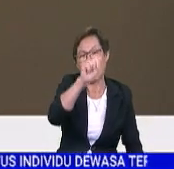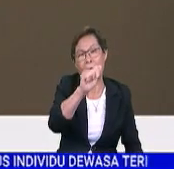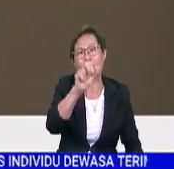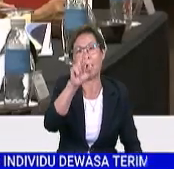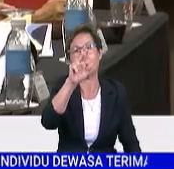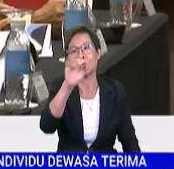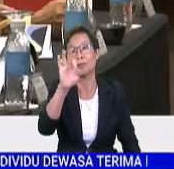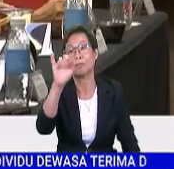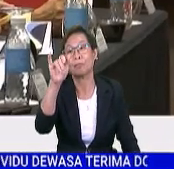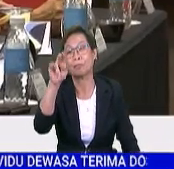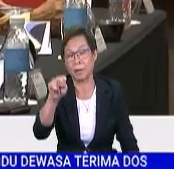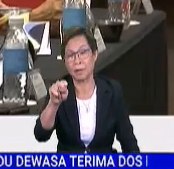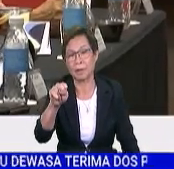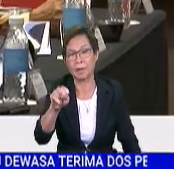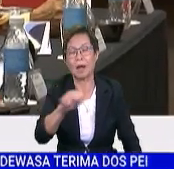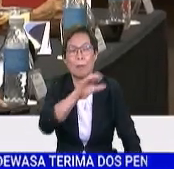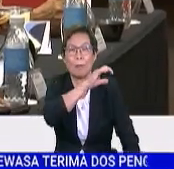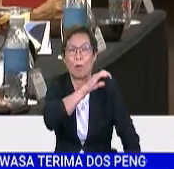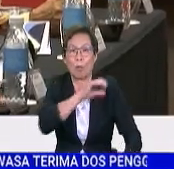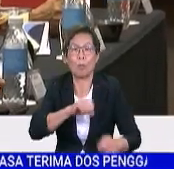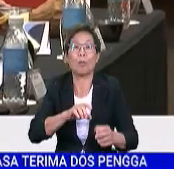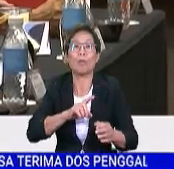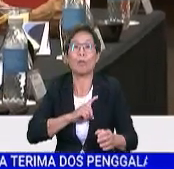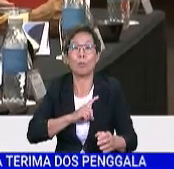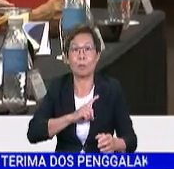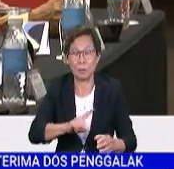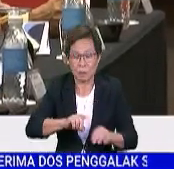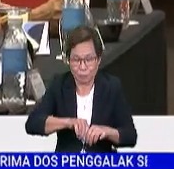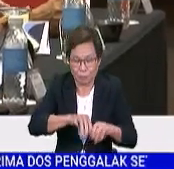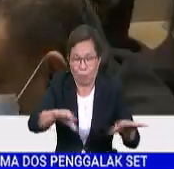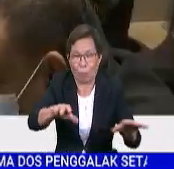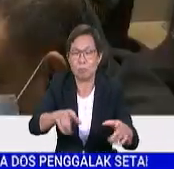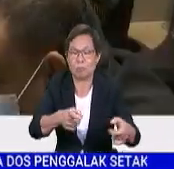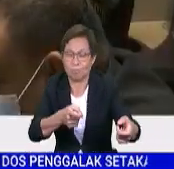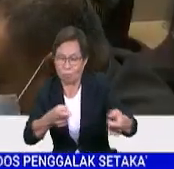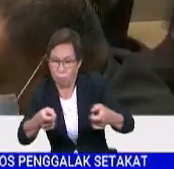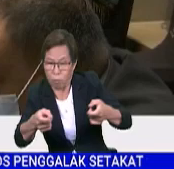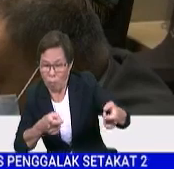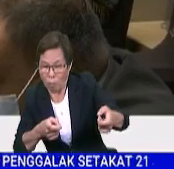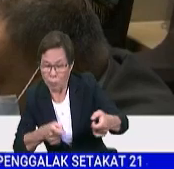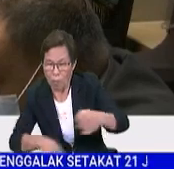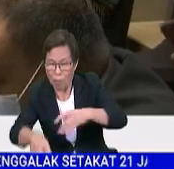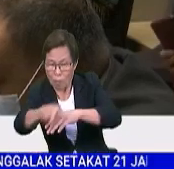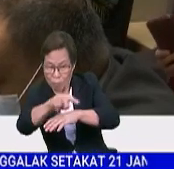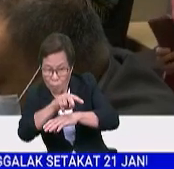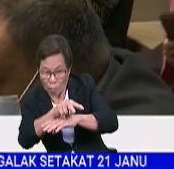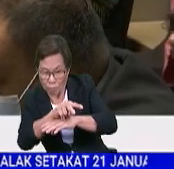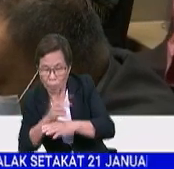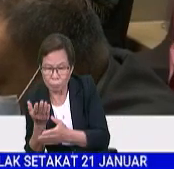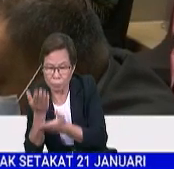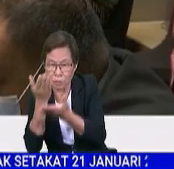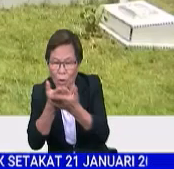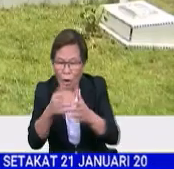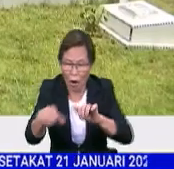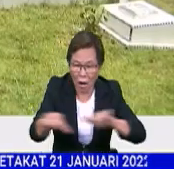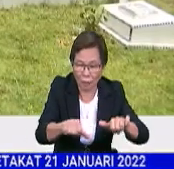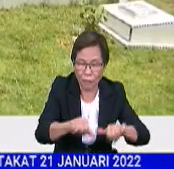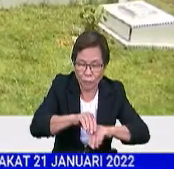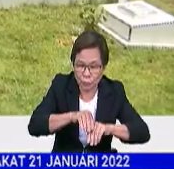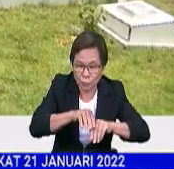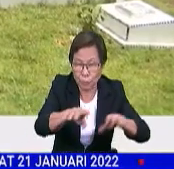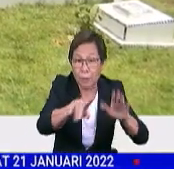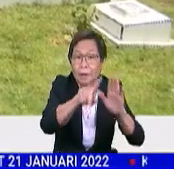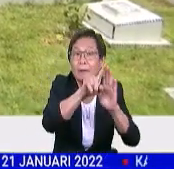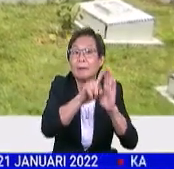Mohamad Arif pengerusi dakwah daerah antara lain bertanggungjawab menyelaras memantau dan memberikan cadangan aktiviti dakwah ia